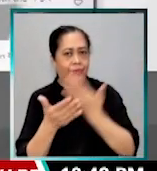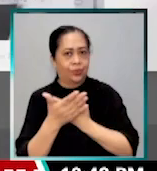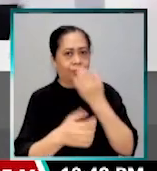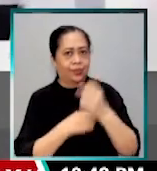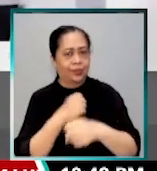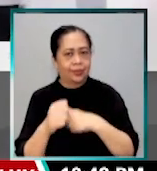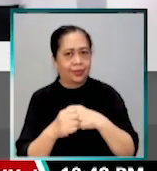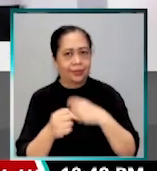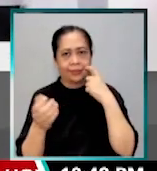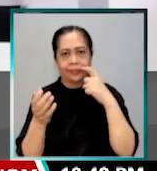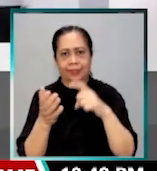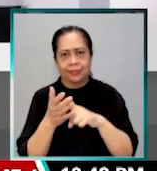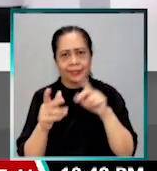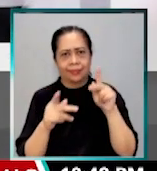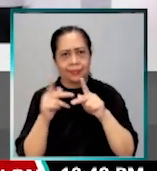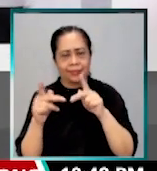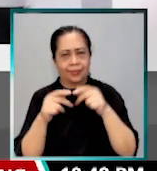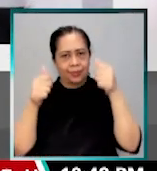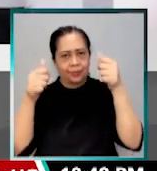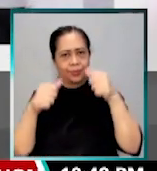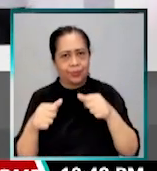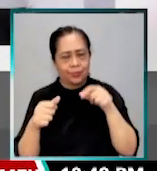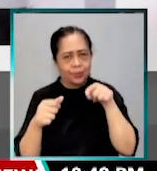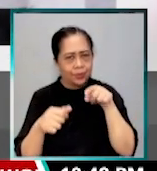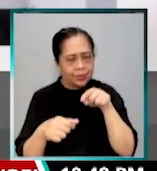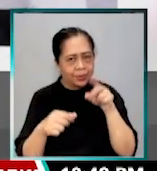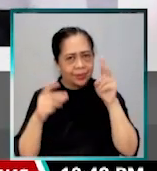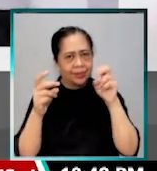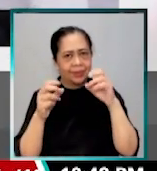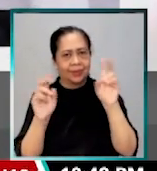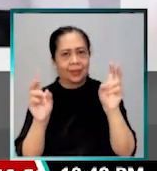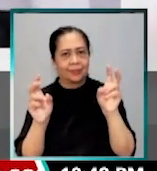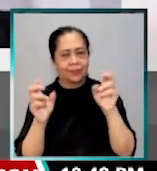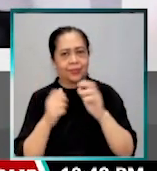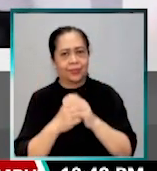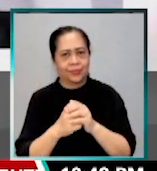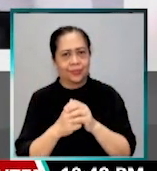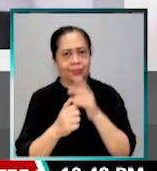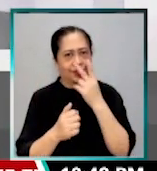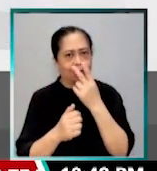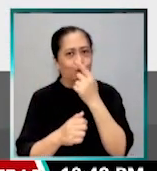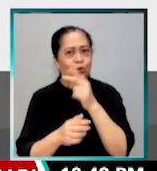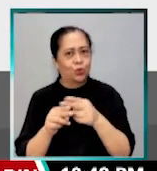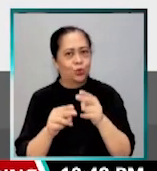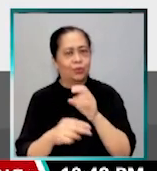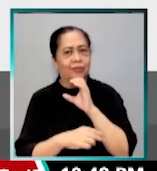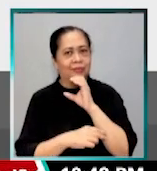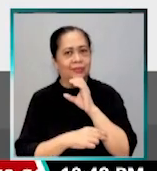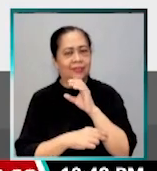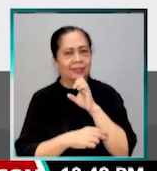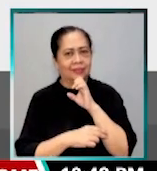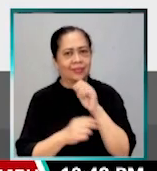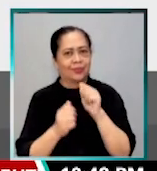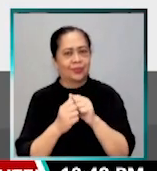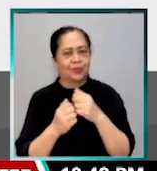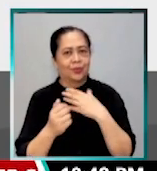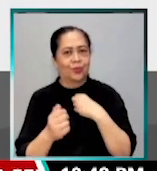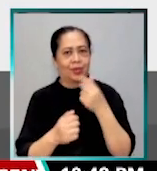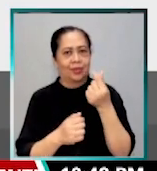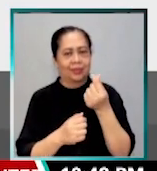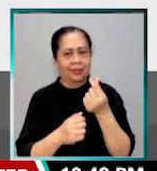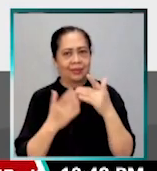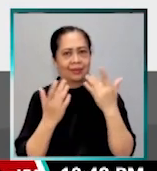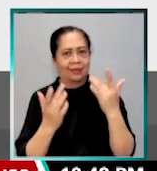napansin ng netizens ang postscript sa caption ng style icon na "See you soon, Cheese" with white heart at cheese